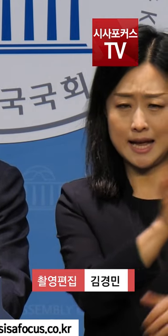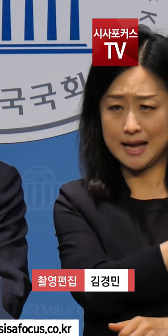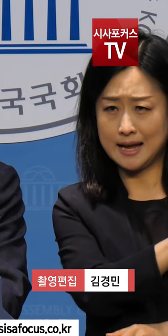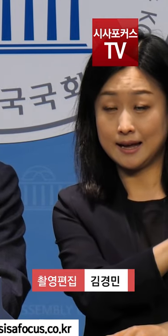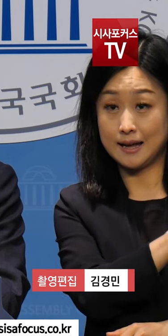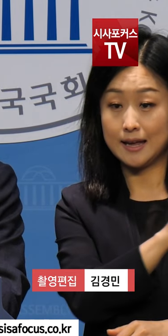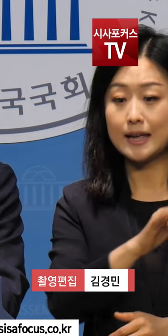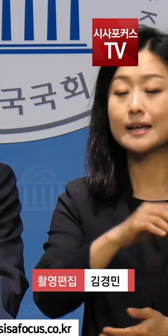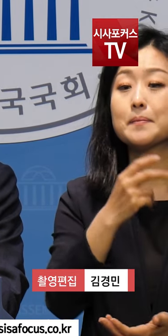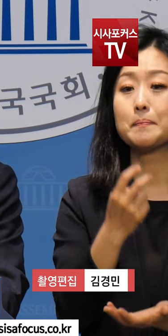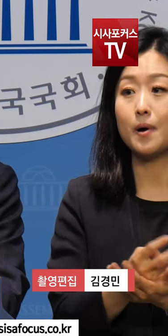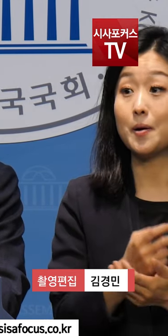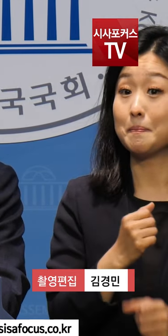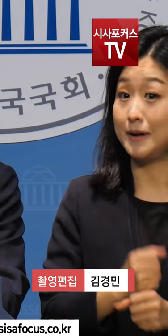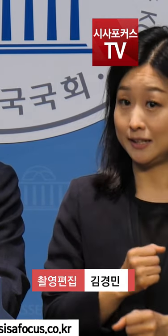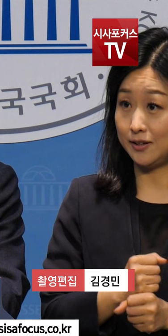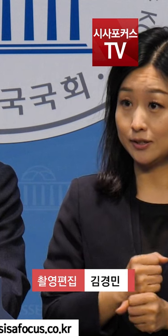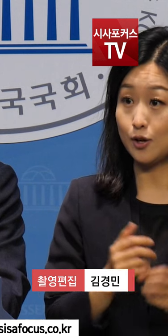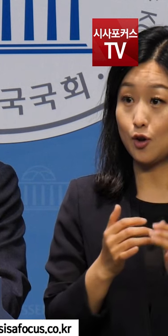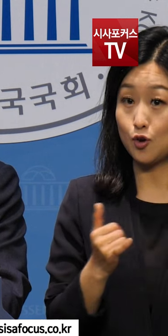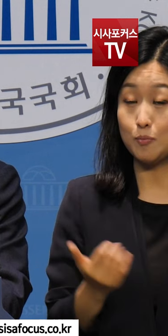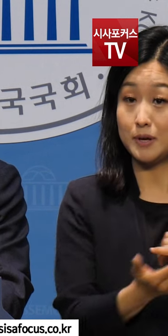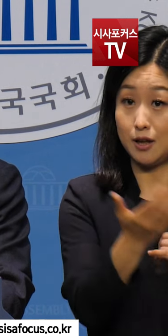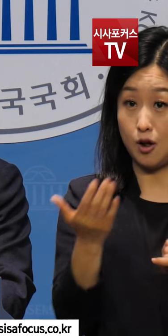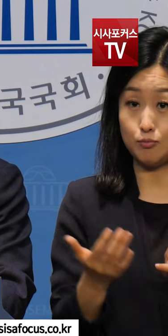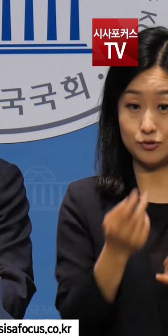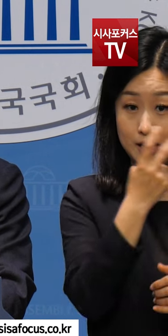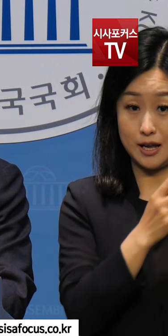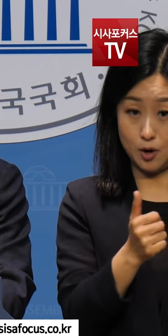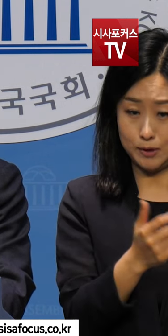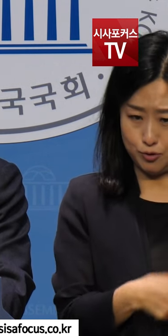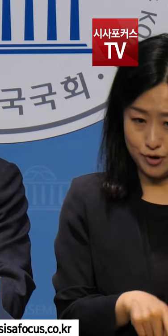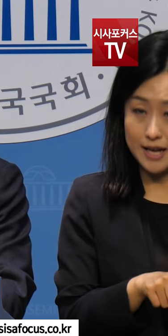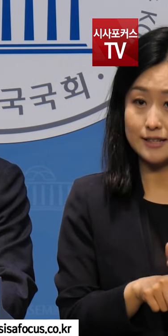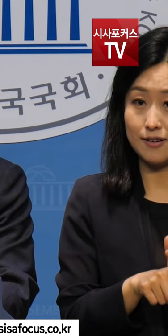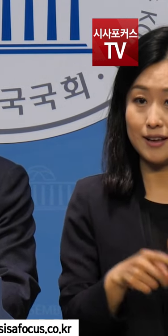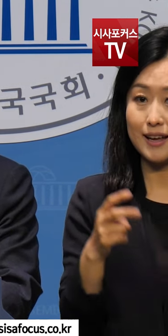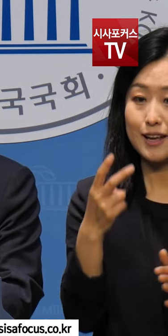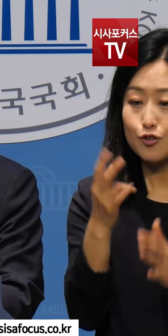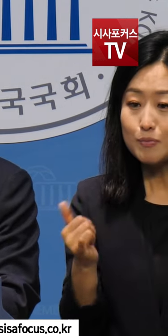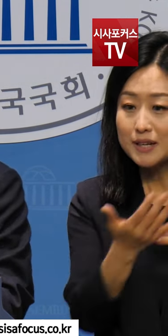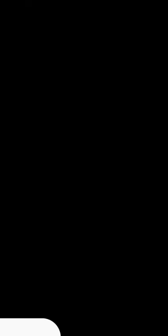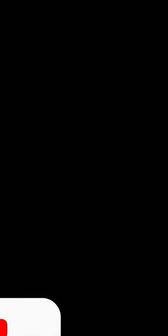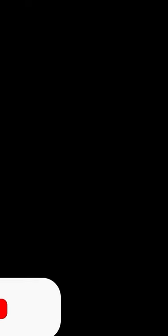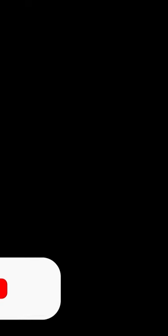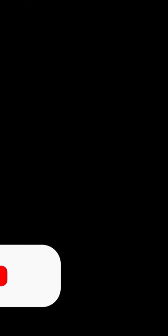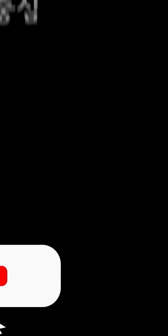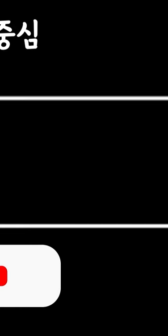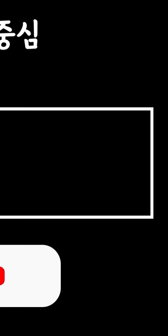기피제도를 도입하여 검찰을 국민의 품으로 돌려드리겠습니다. 감사합니다.